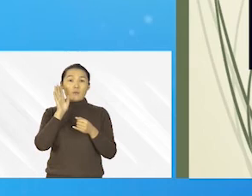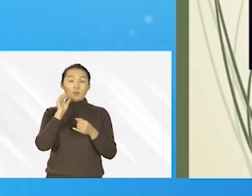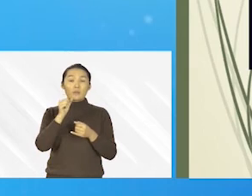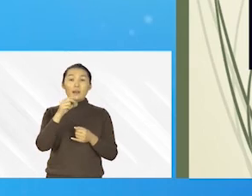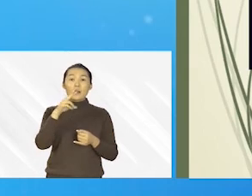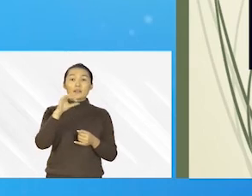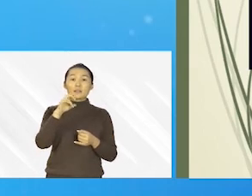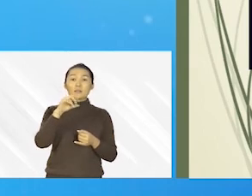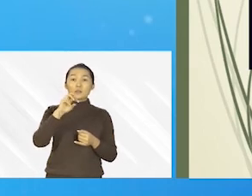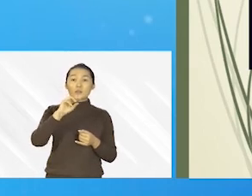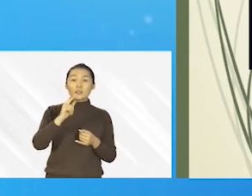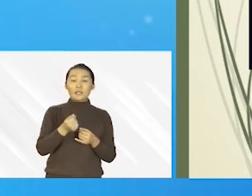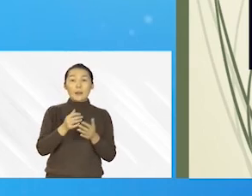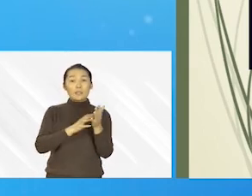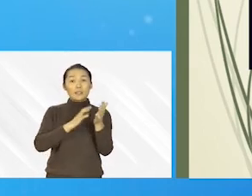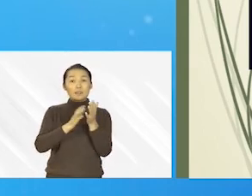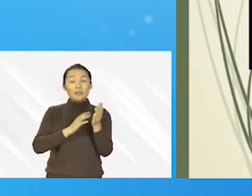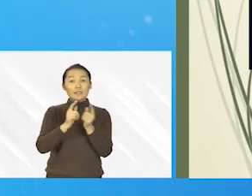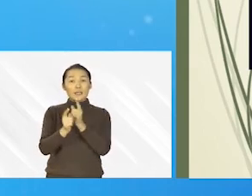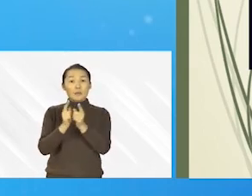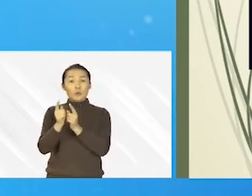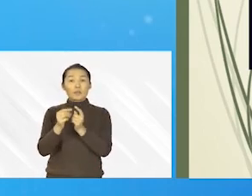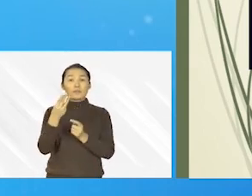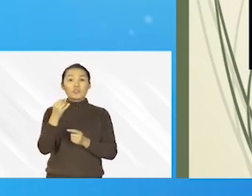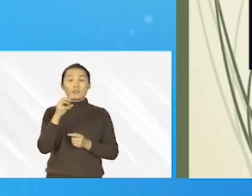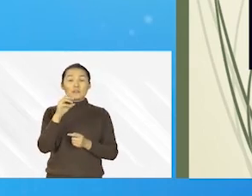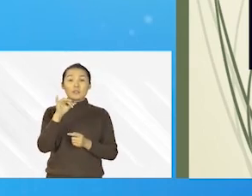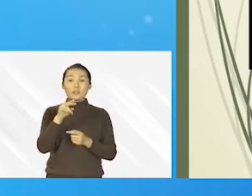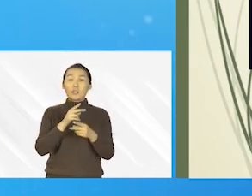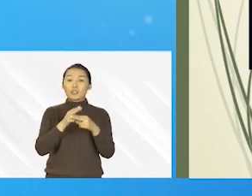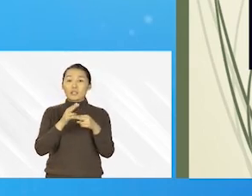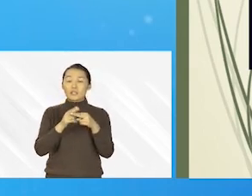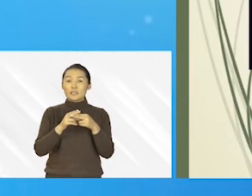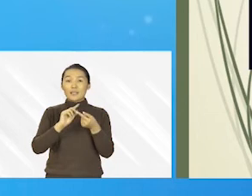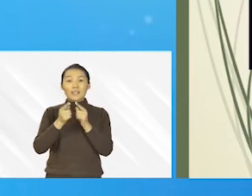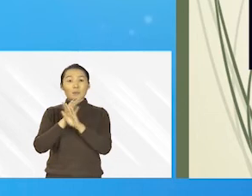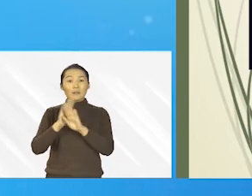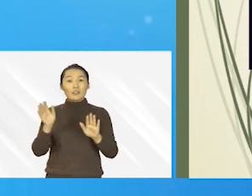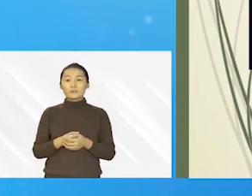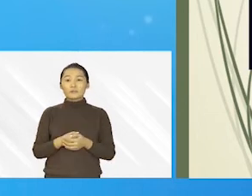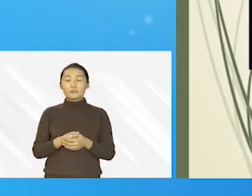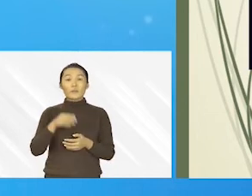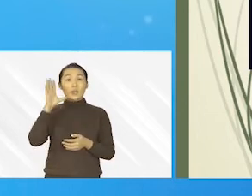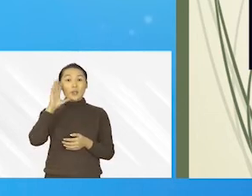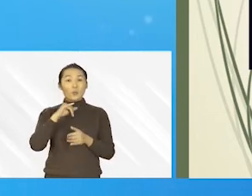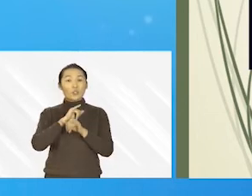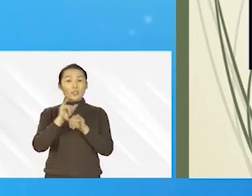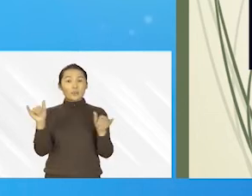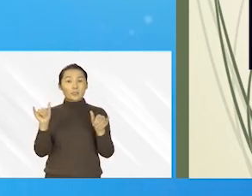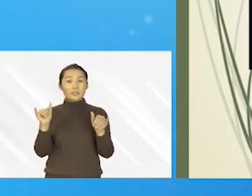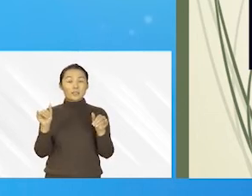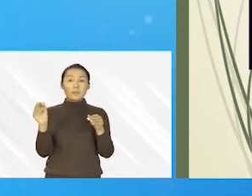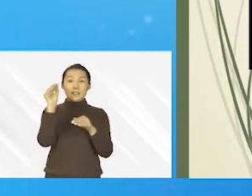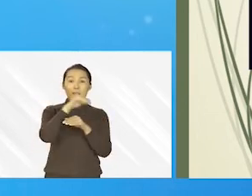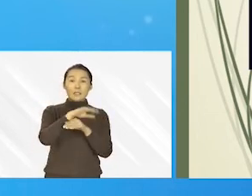при недостатке гормона щитовидной железы не превращается во взрослую особь и может размножаться